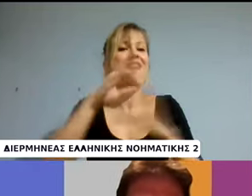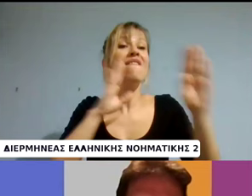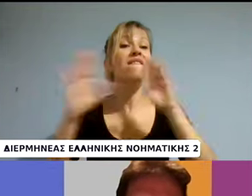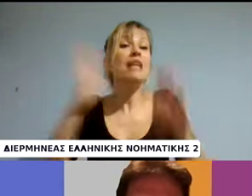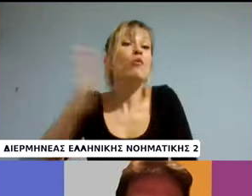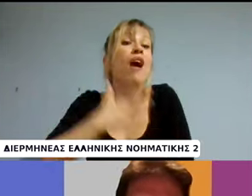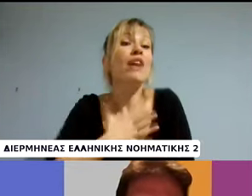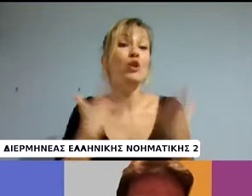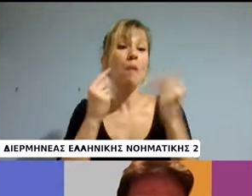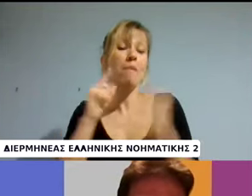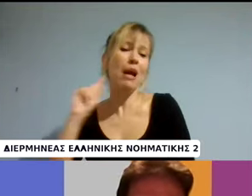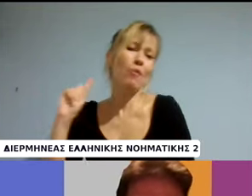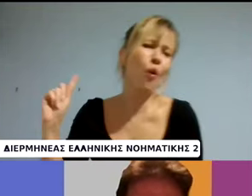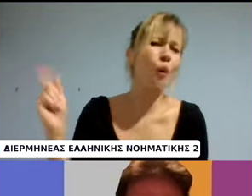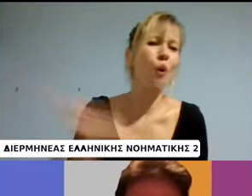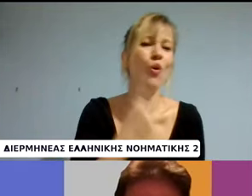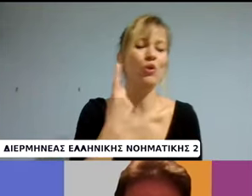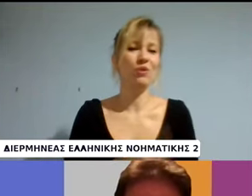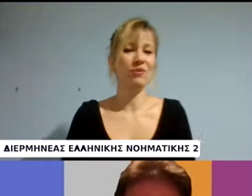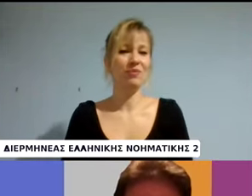ευχαριστούμε όλους και όλες πάρα πολύ.